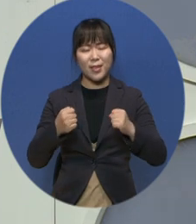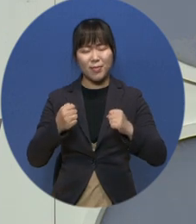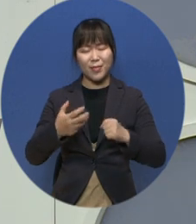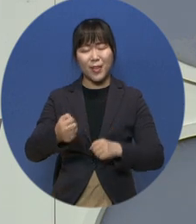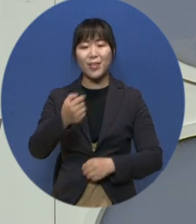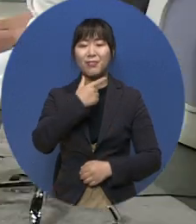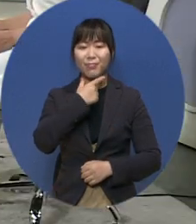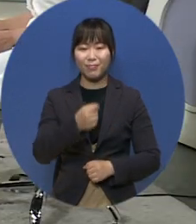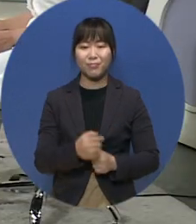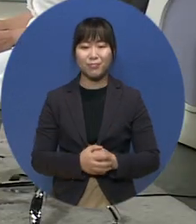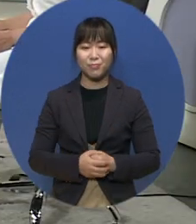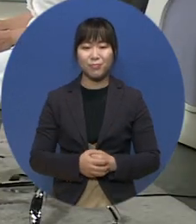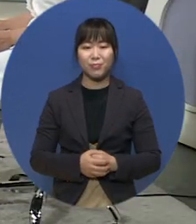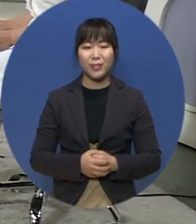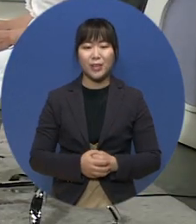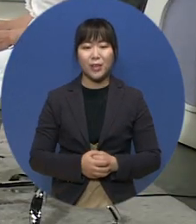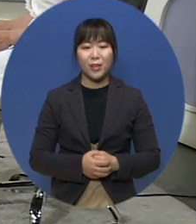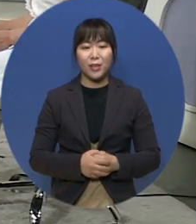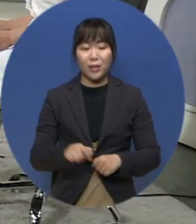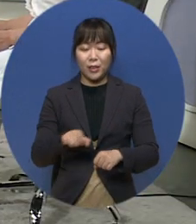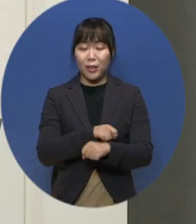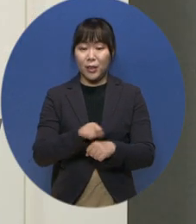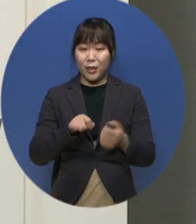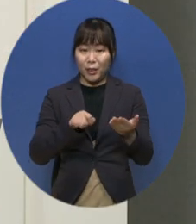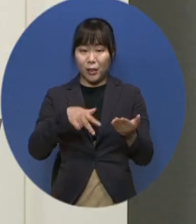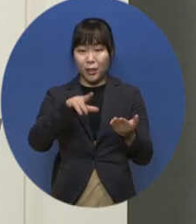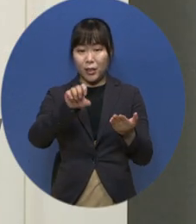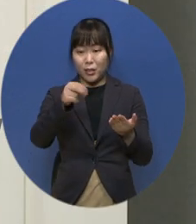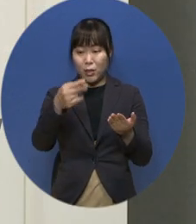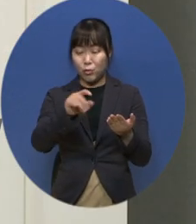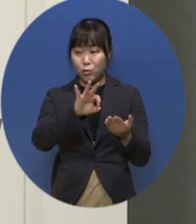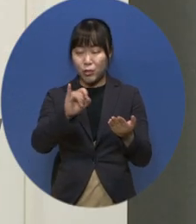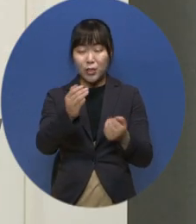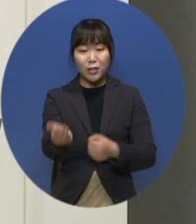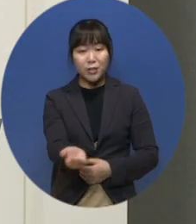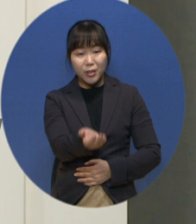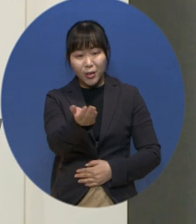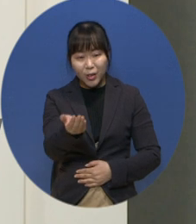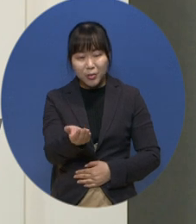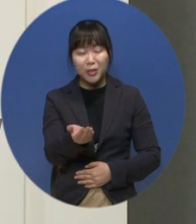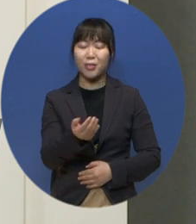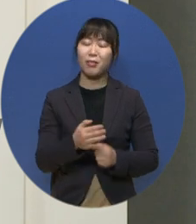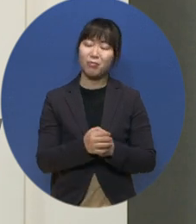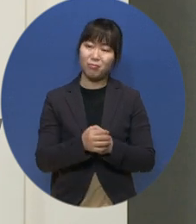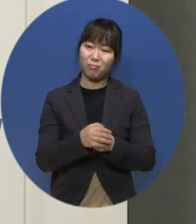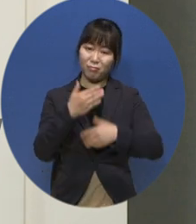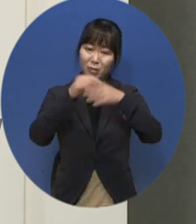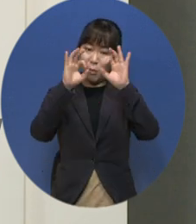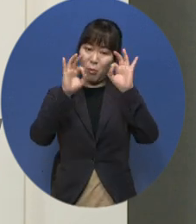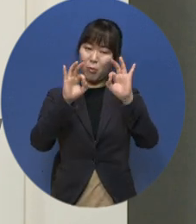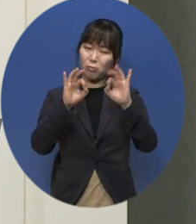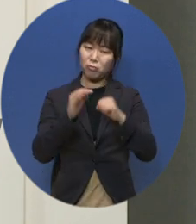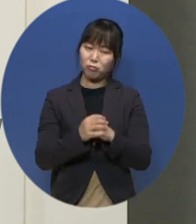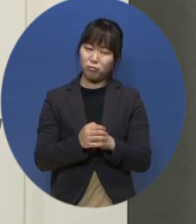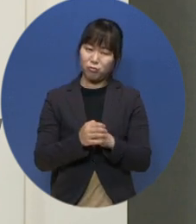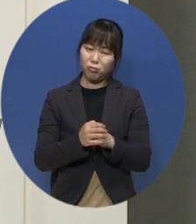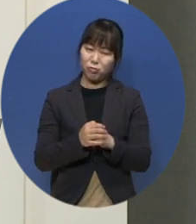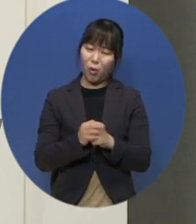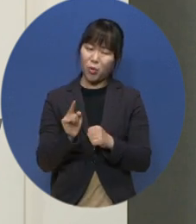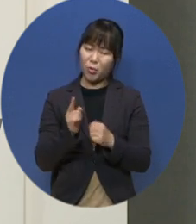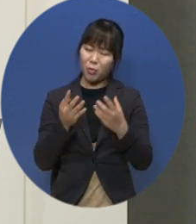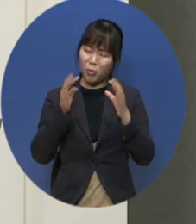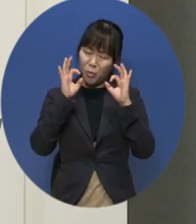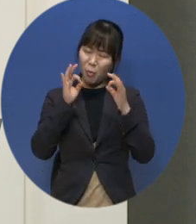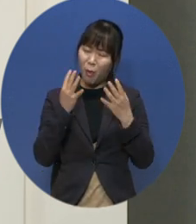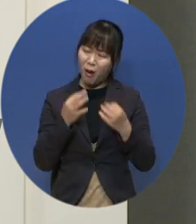있습니다. 아, 그렇습니까? 특히 그 장두희 씨를 이제 여러분들이 화면에서 보시면 아이고 어디서